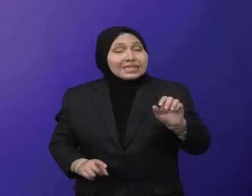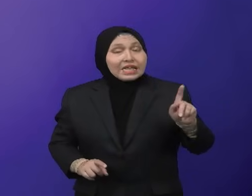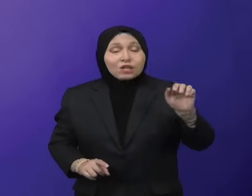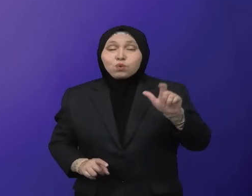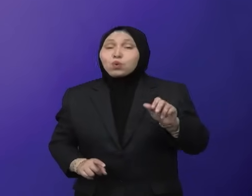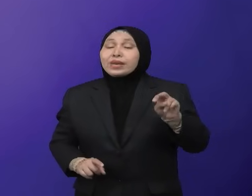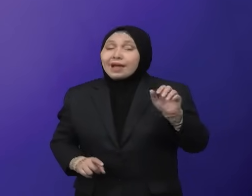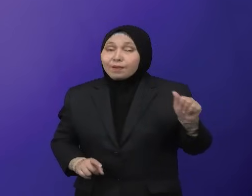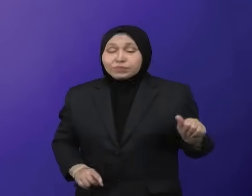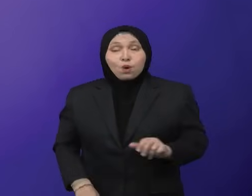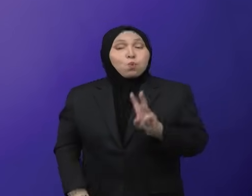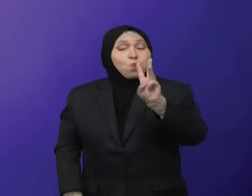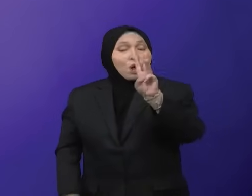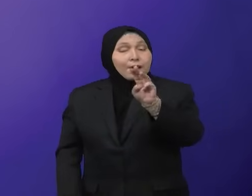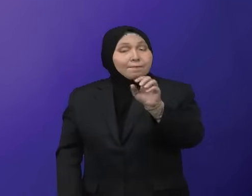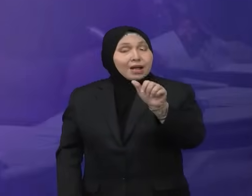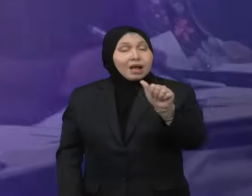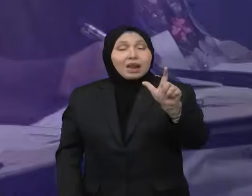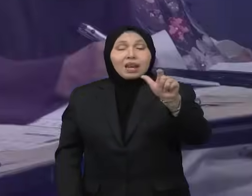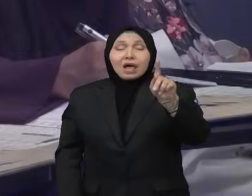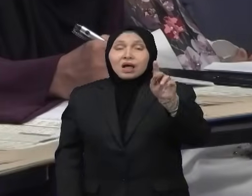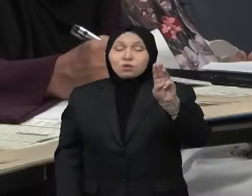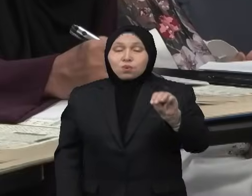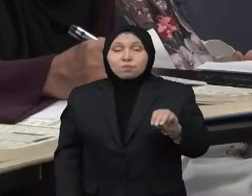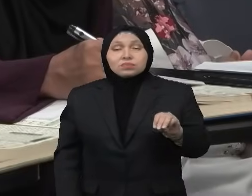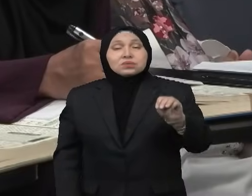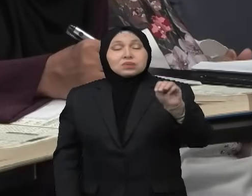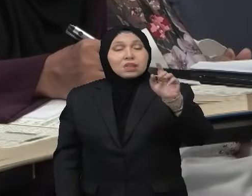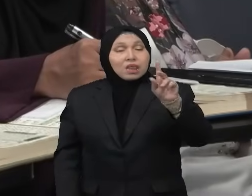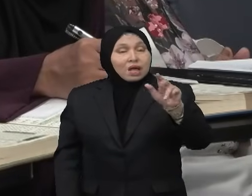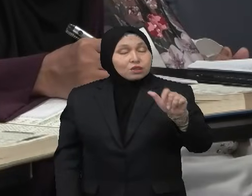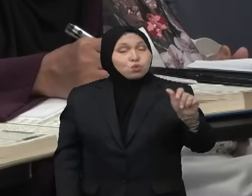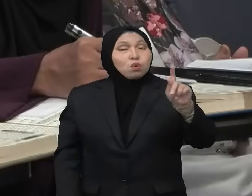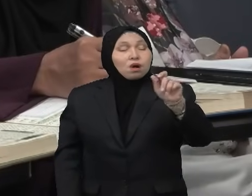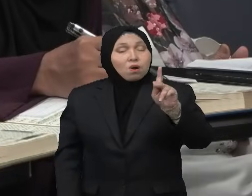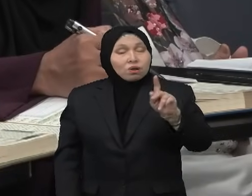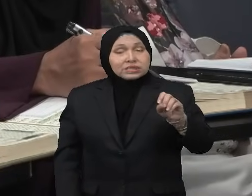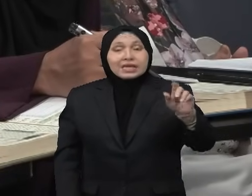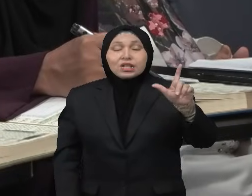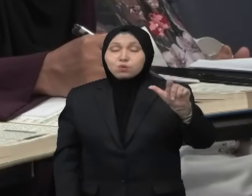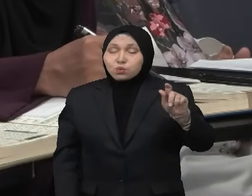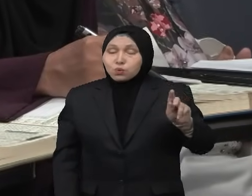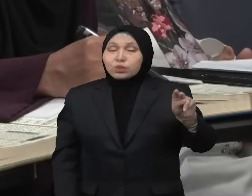tuqatiluna. Sebut. Wa ma lakum la